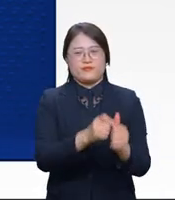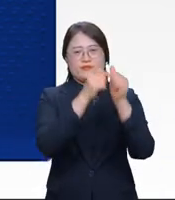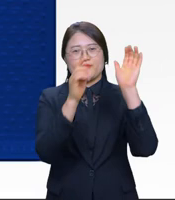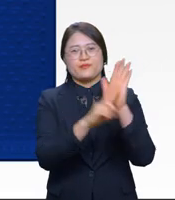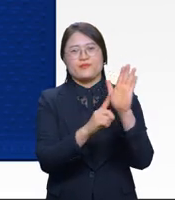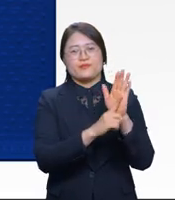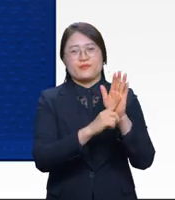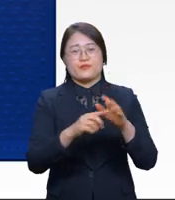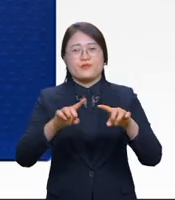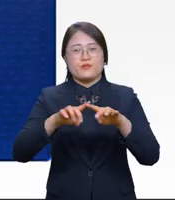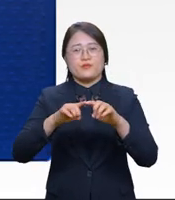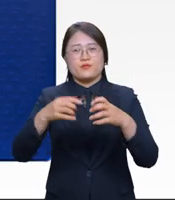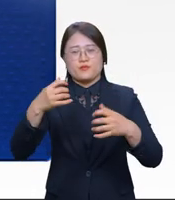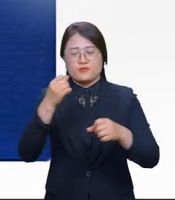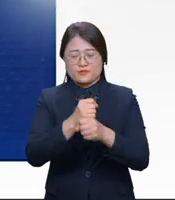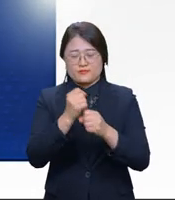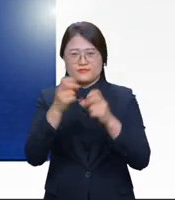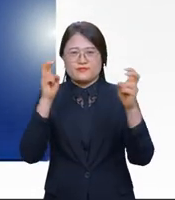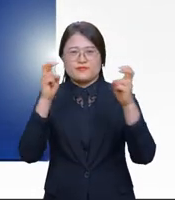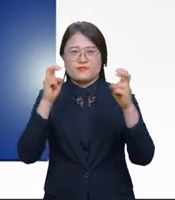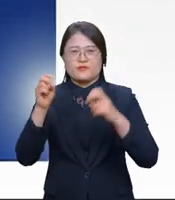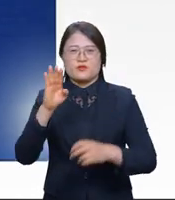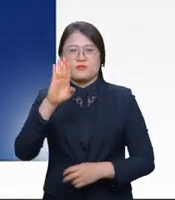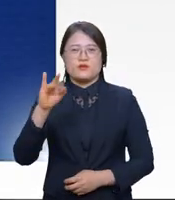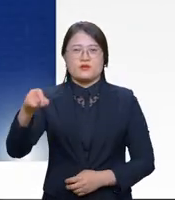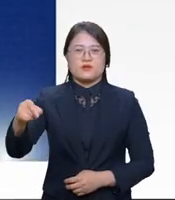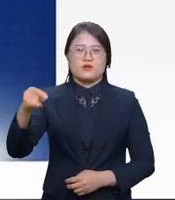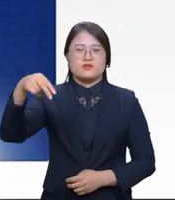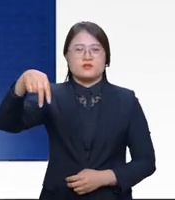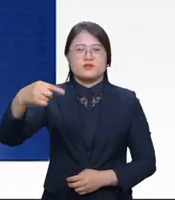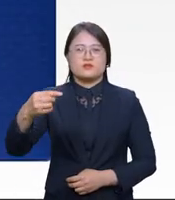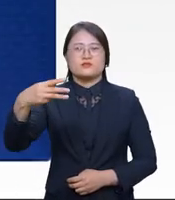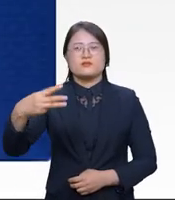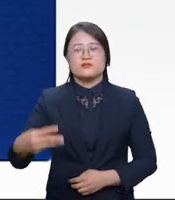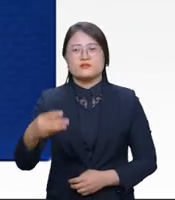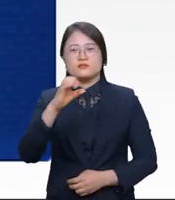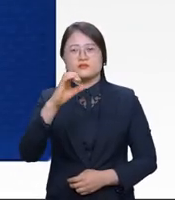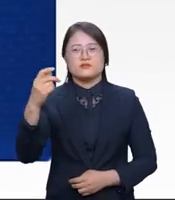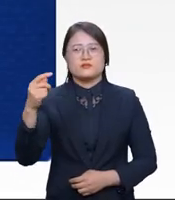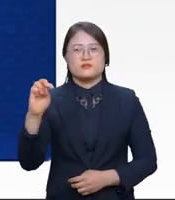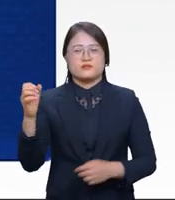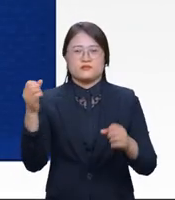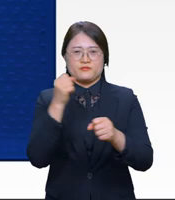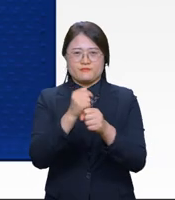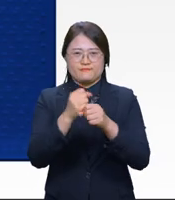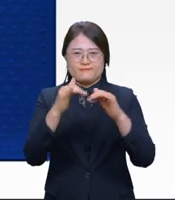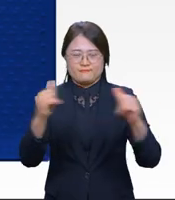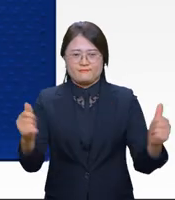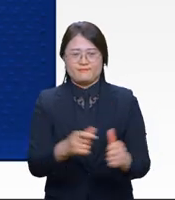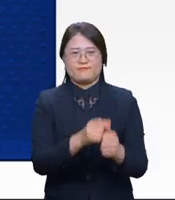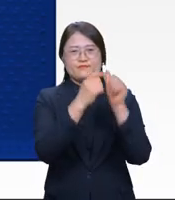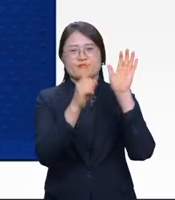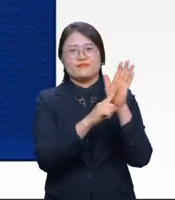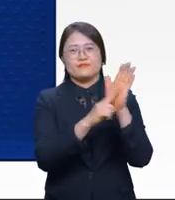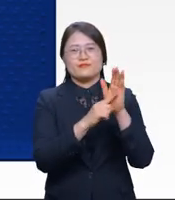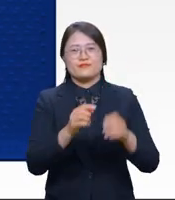모집합니다. 통신장비 제조기업인 베스트 디지털에서 CCTV 생산 직원을